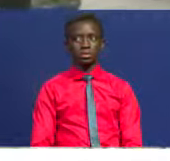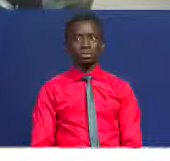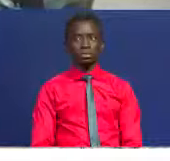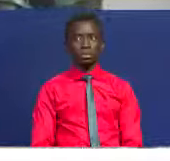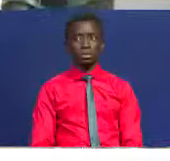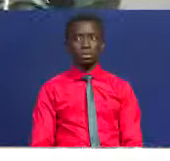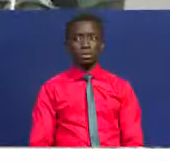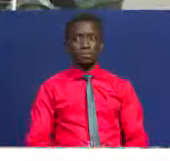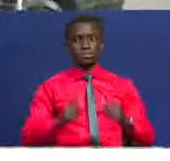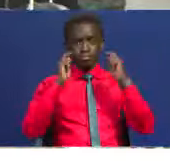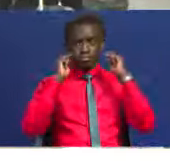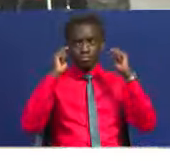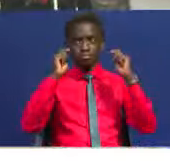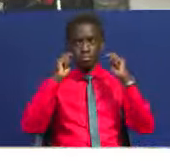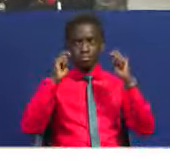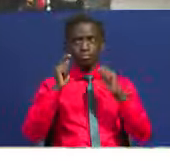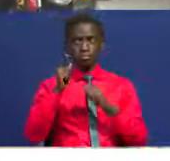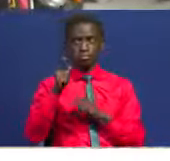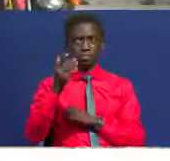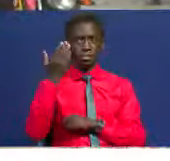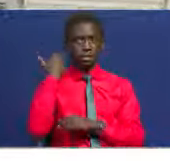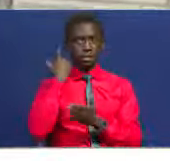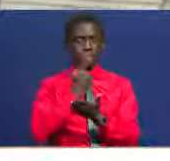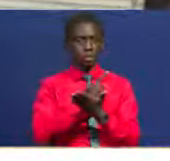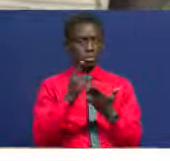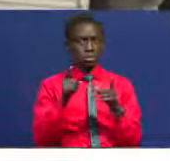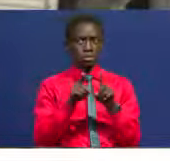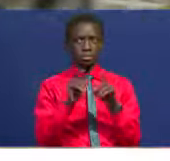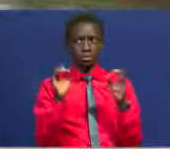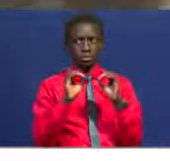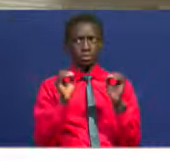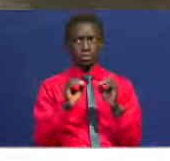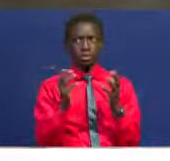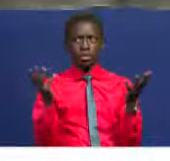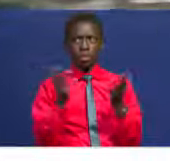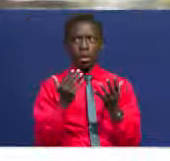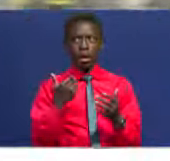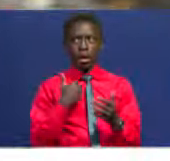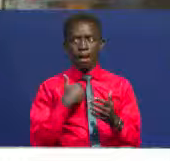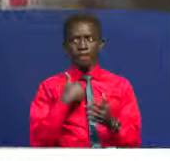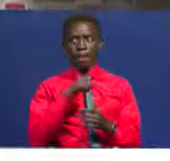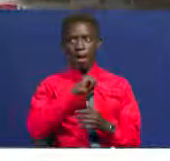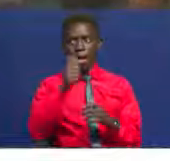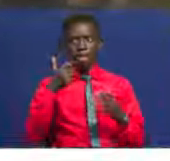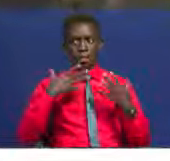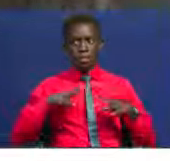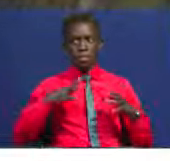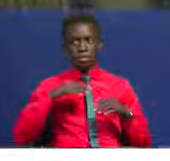Tofauti na maandamano yaliyoshuhudiwa wiki iliyopita ambapo kulikuwepo na watu wengine jijini.